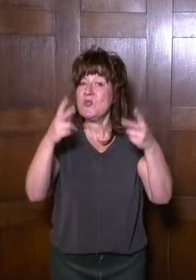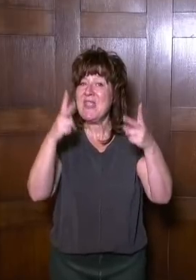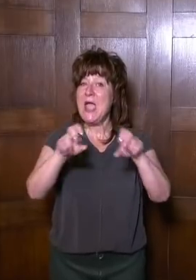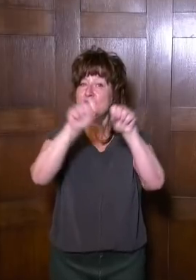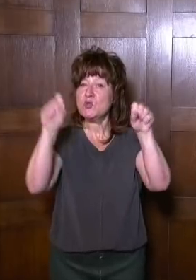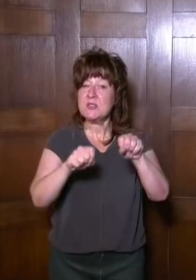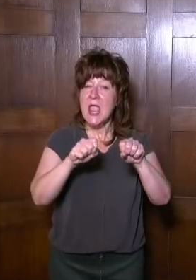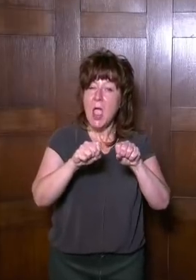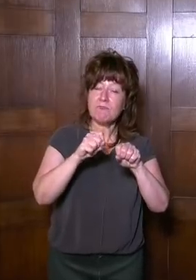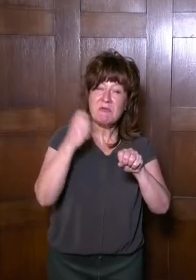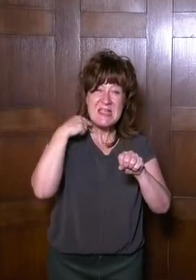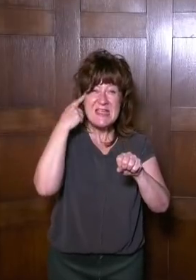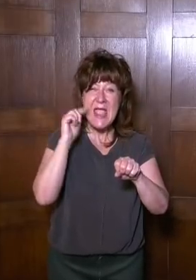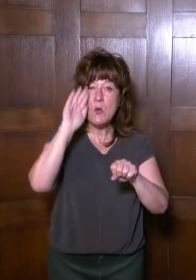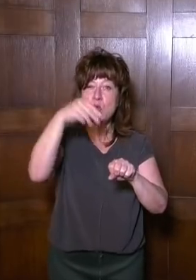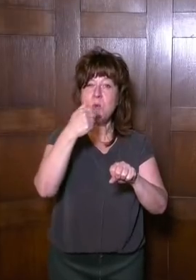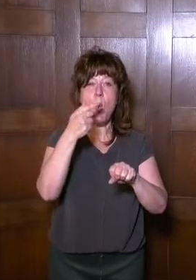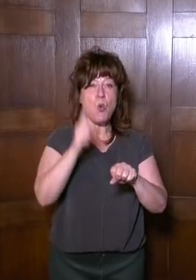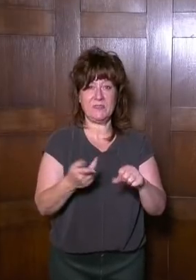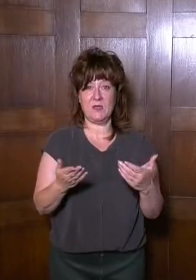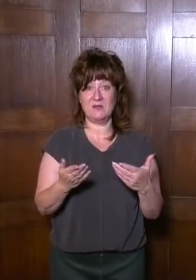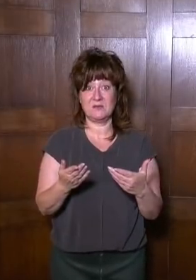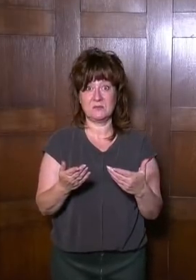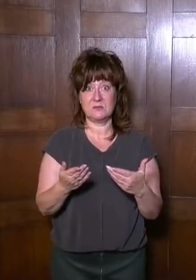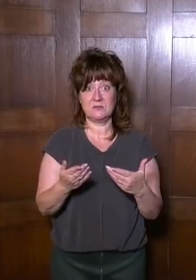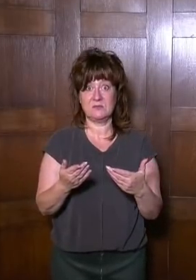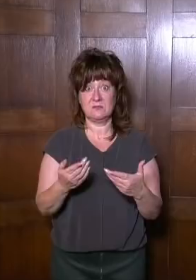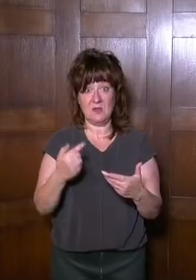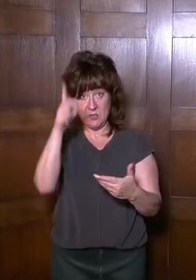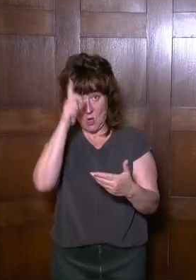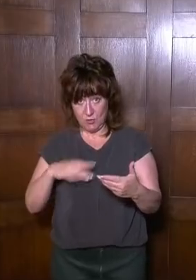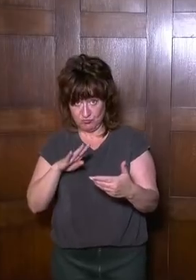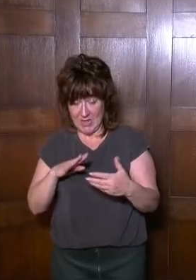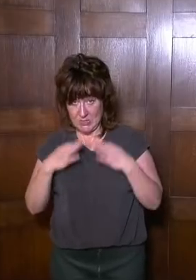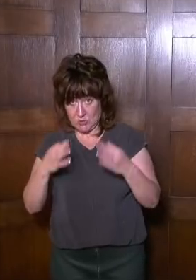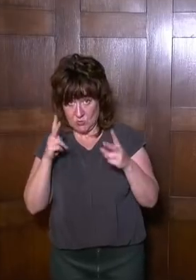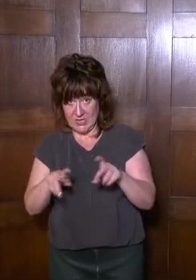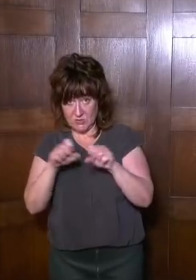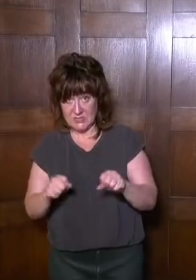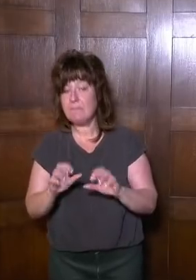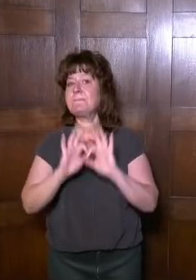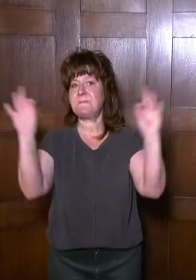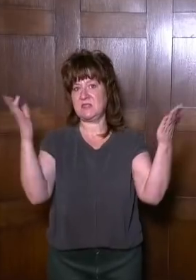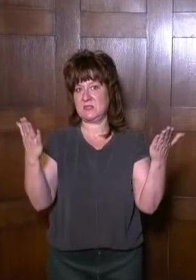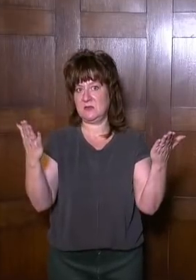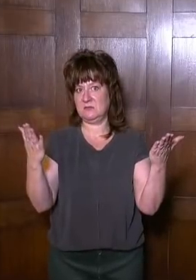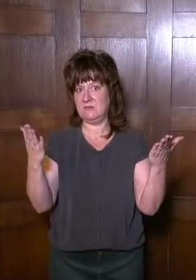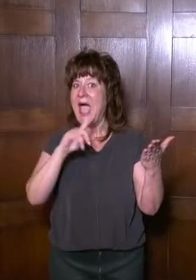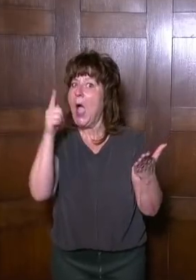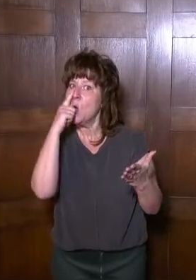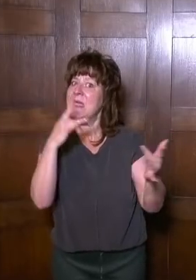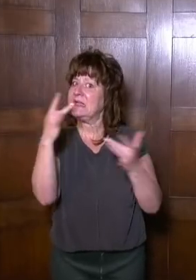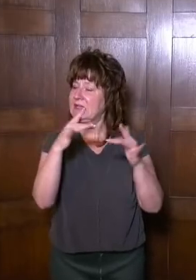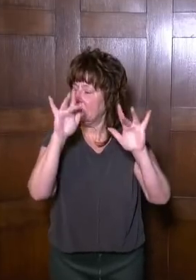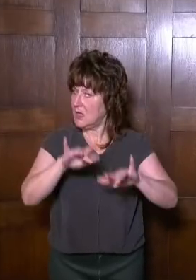froh, dass wir in Deutschland dieses Gesundheitssystem haben, bei aller berechtigten Kritik. Und ich komme zur letzten Ebene, und das ist die